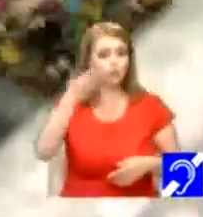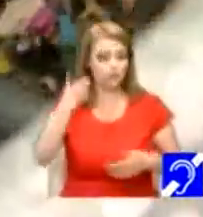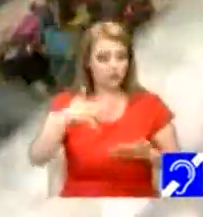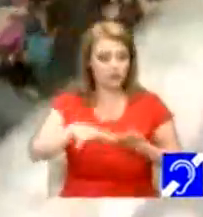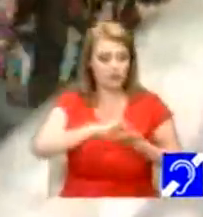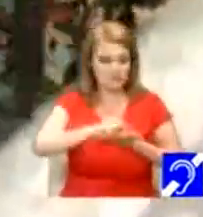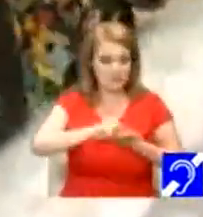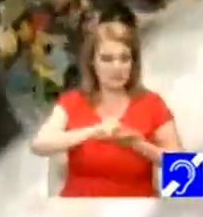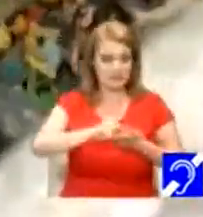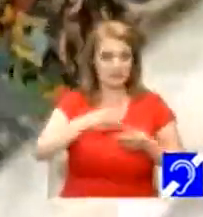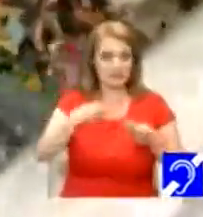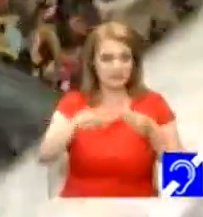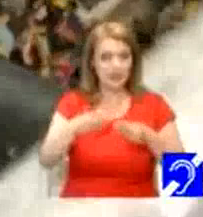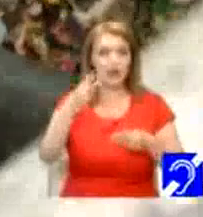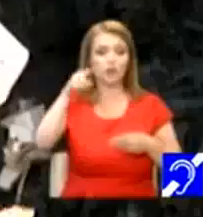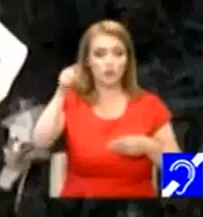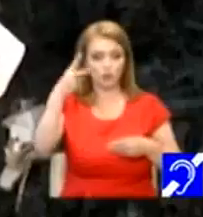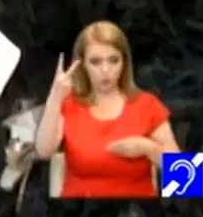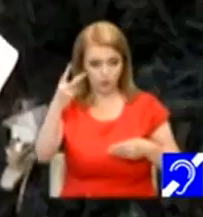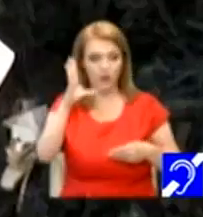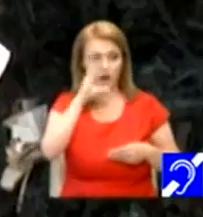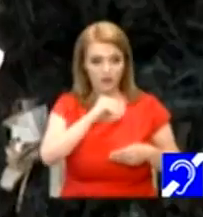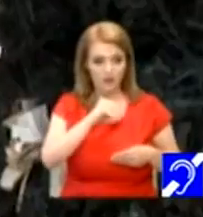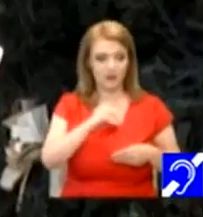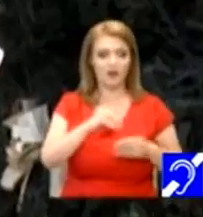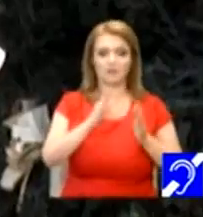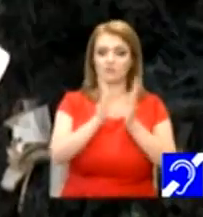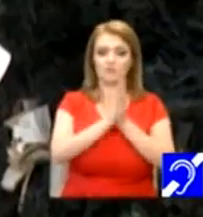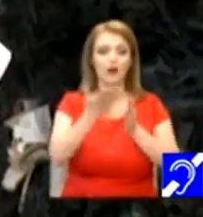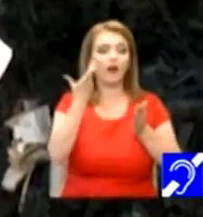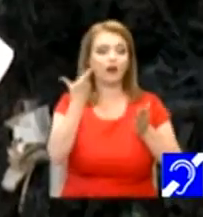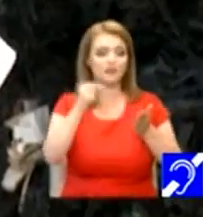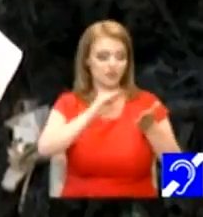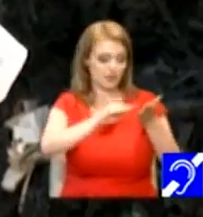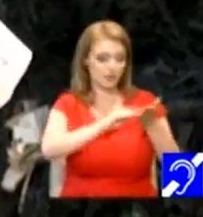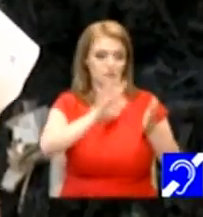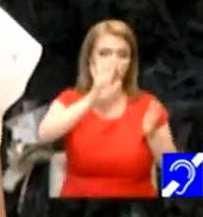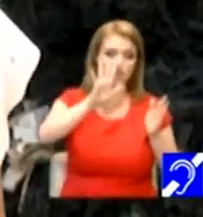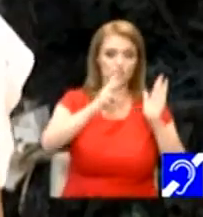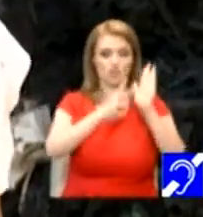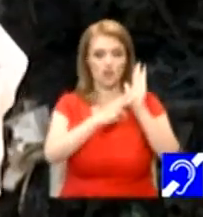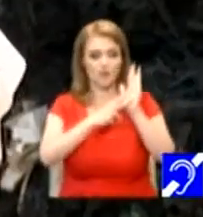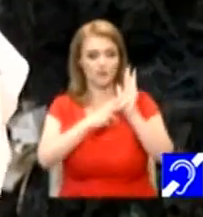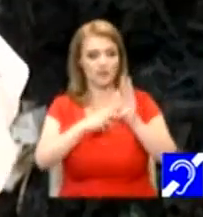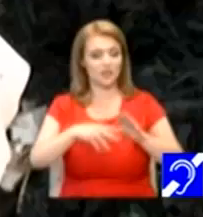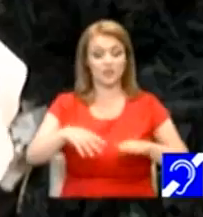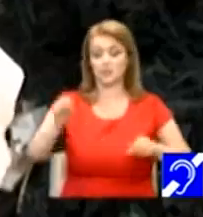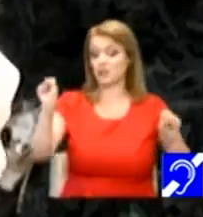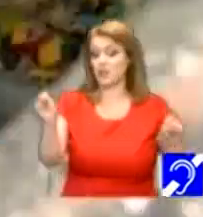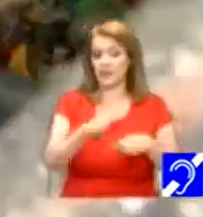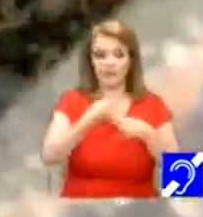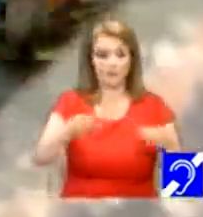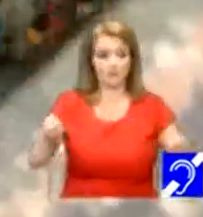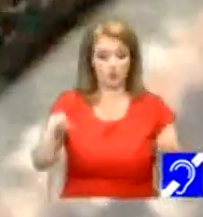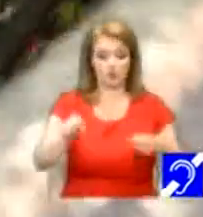reciclat, numărul 2 la fel ușor. Este de dorit să evităm numerele 6-7, pentru că ele practic nu pot fi